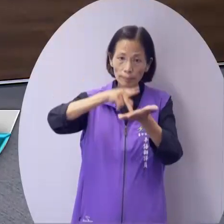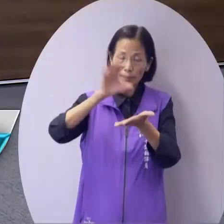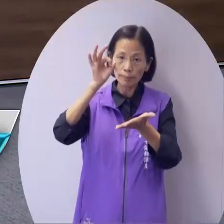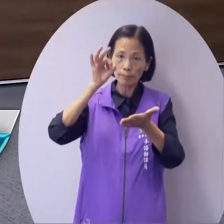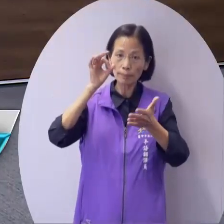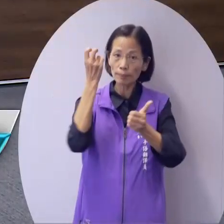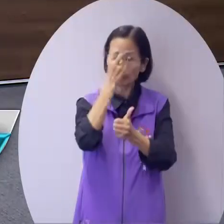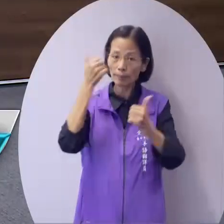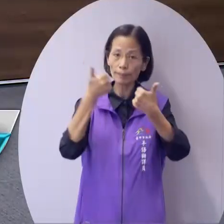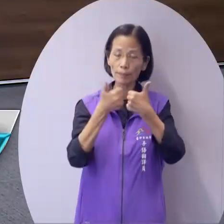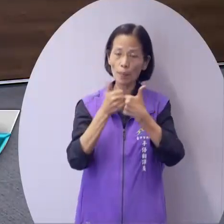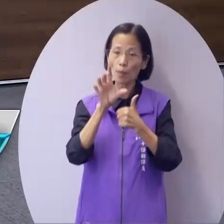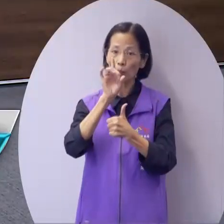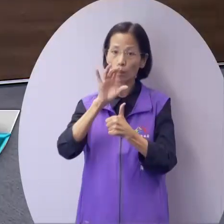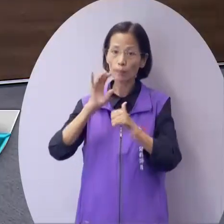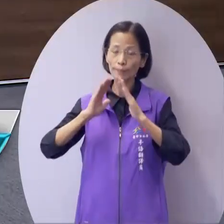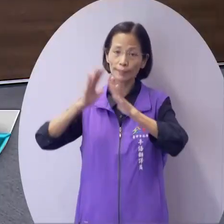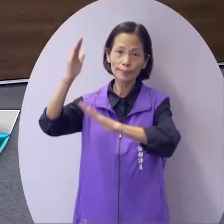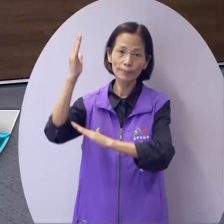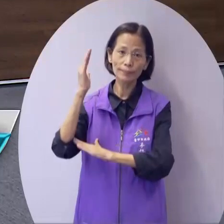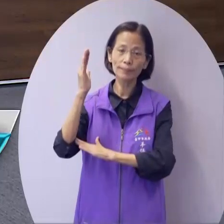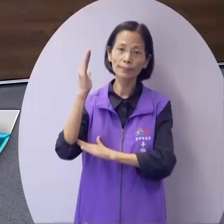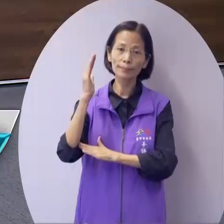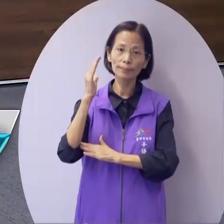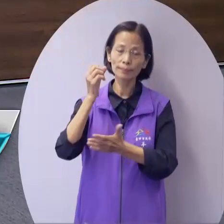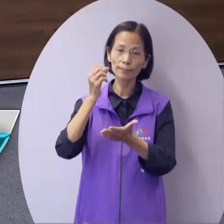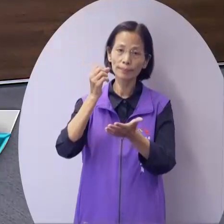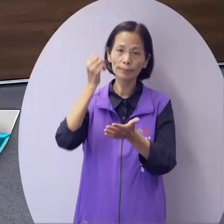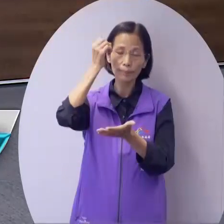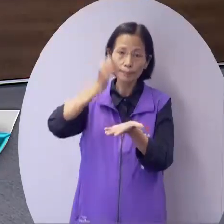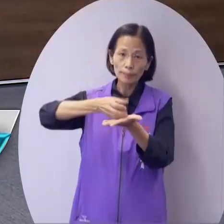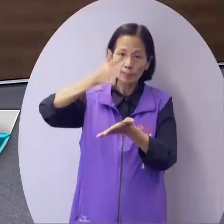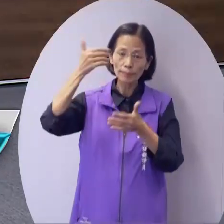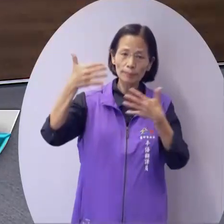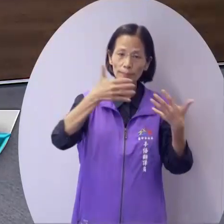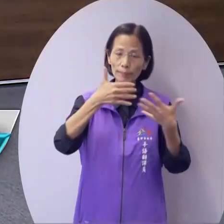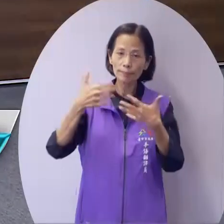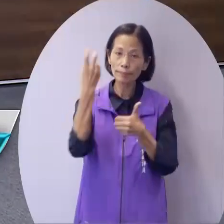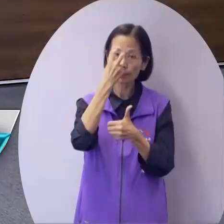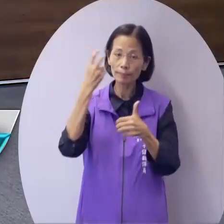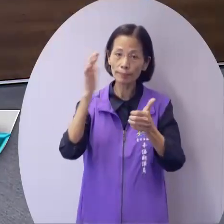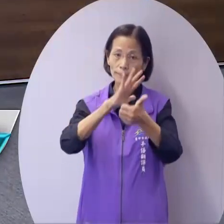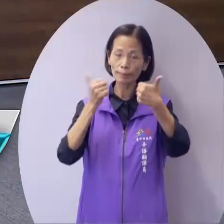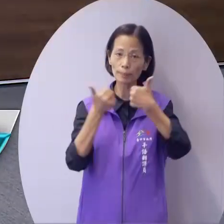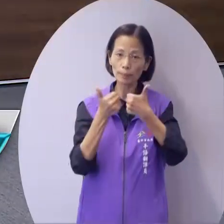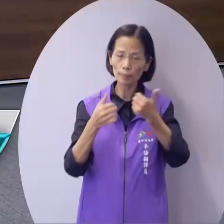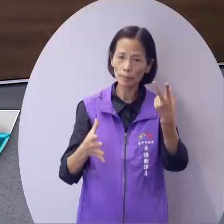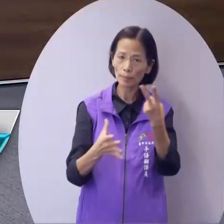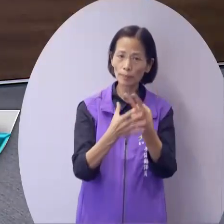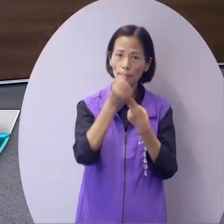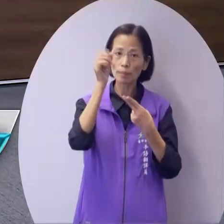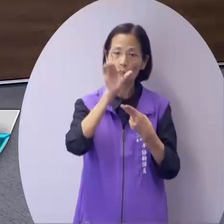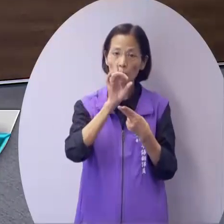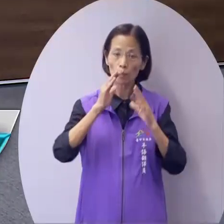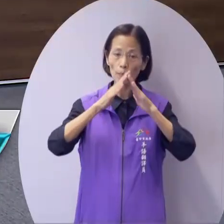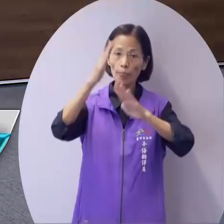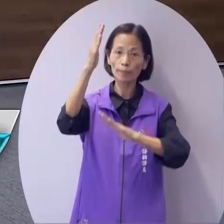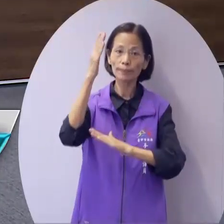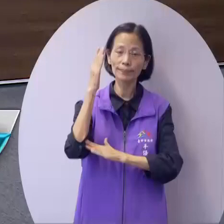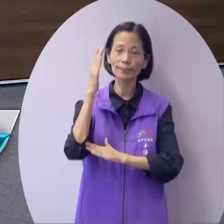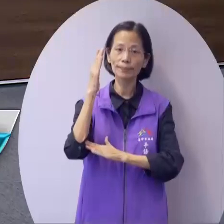会跟台中市政府住宅咨询审议委员会，我们把它整并为台中市